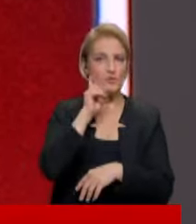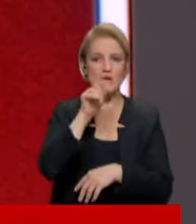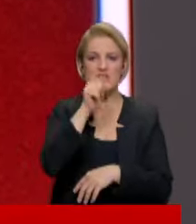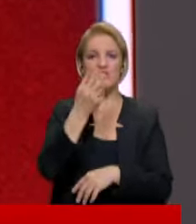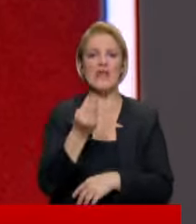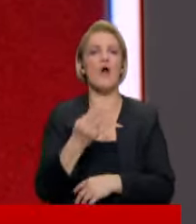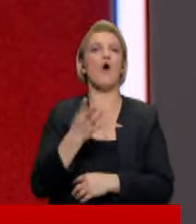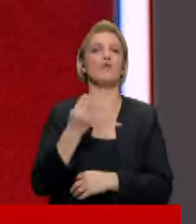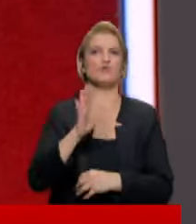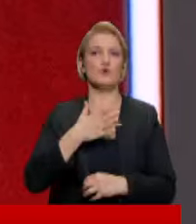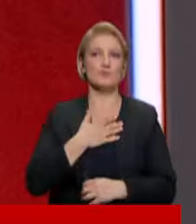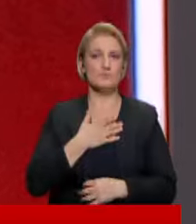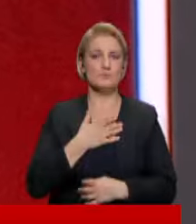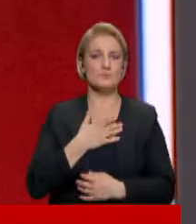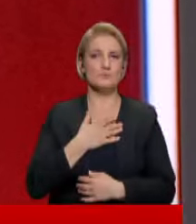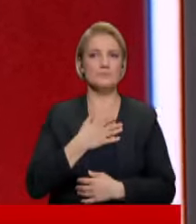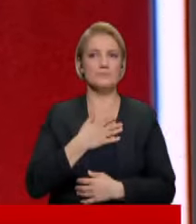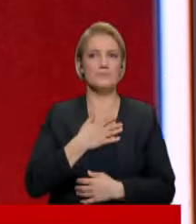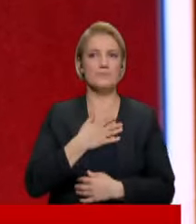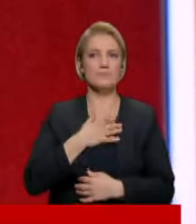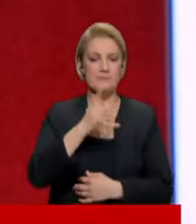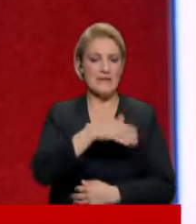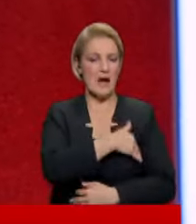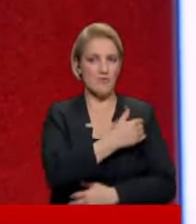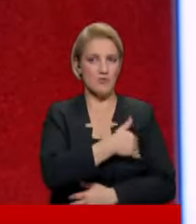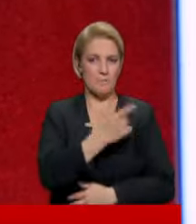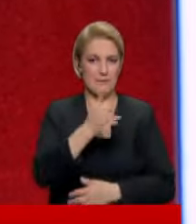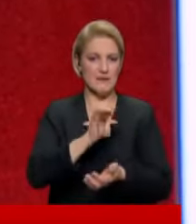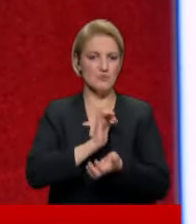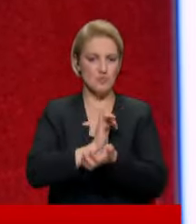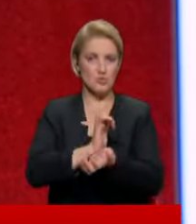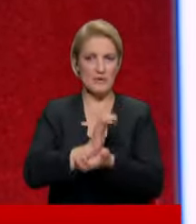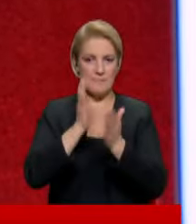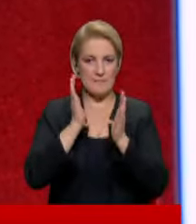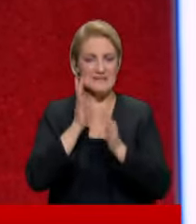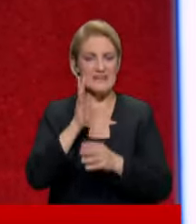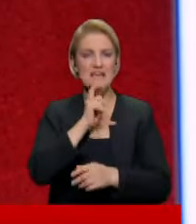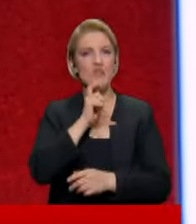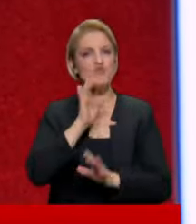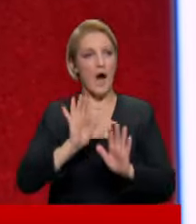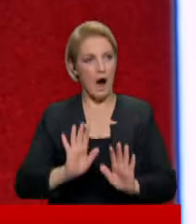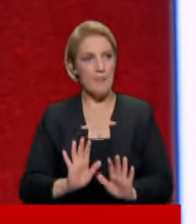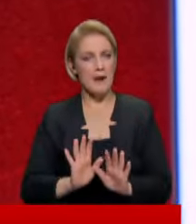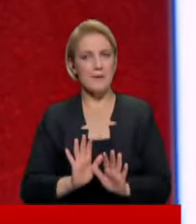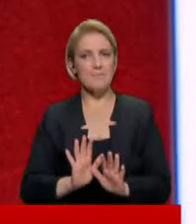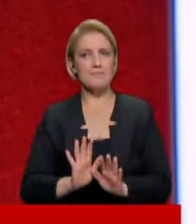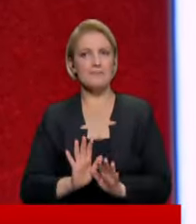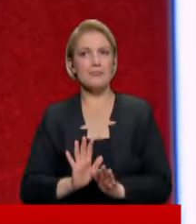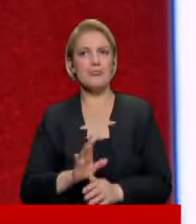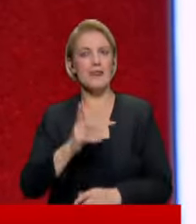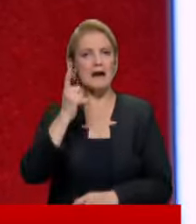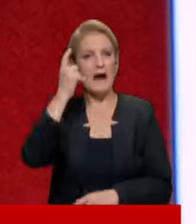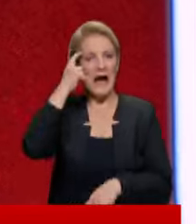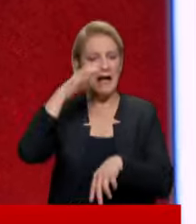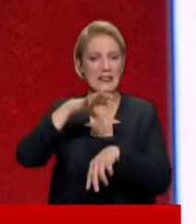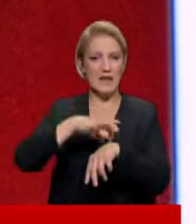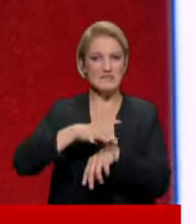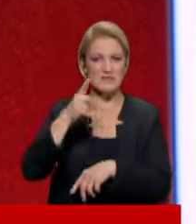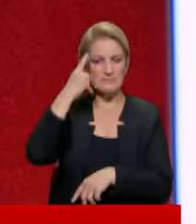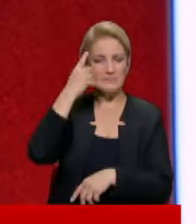iyi e olmuyoruz Yani bir avukat yani tutuklanması da yanlış ama Eee akıl hastası